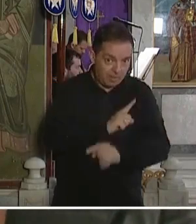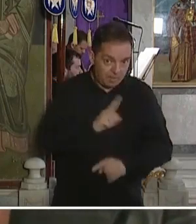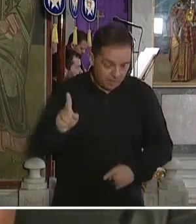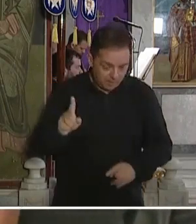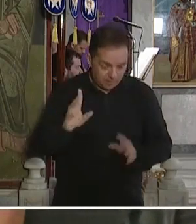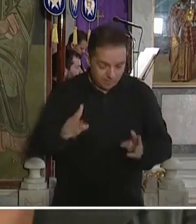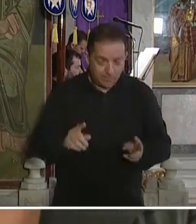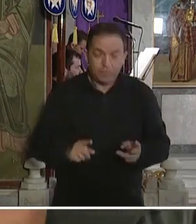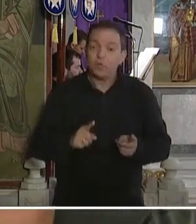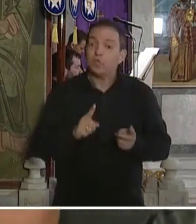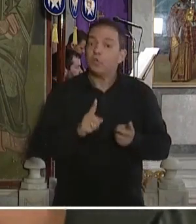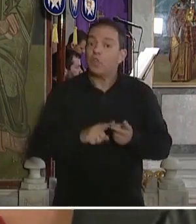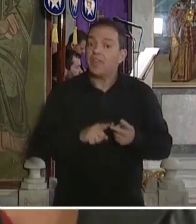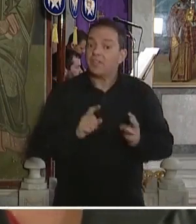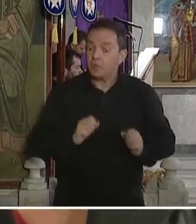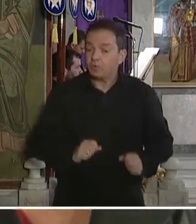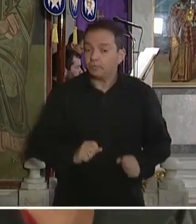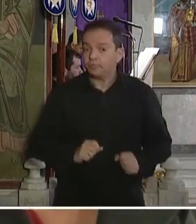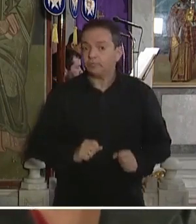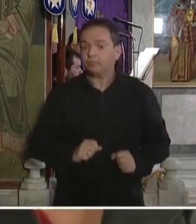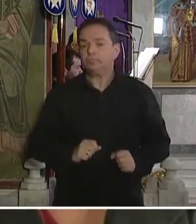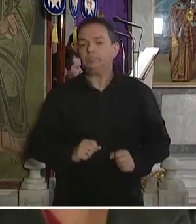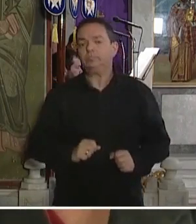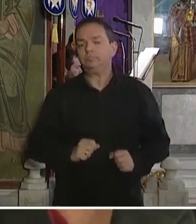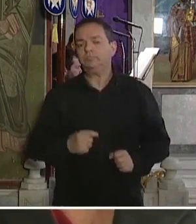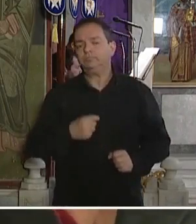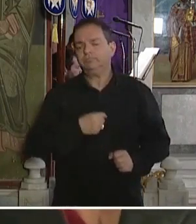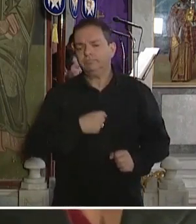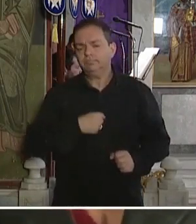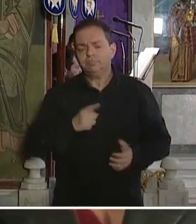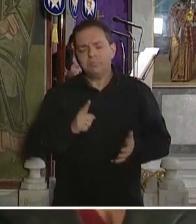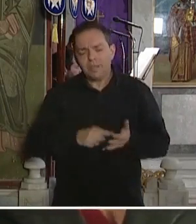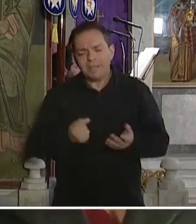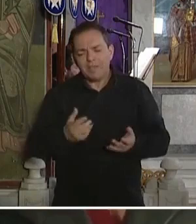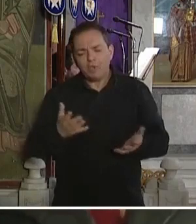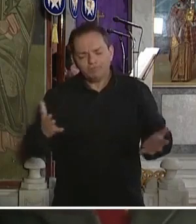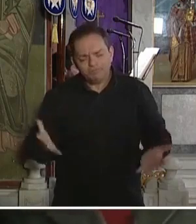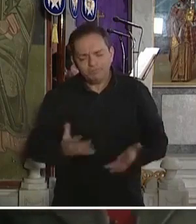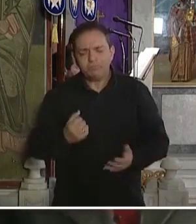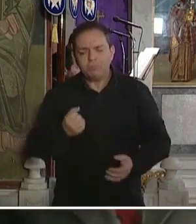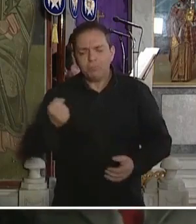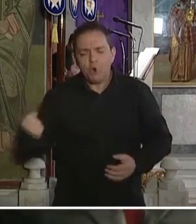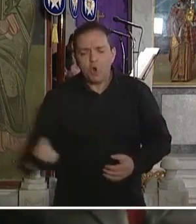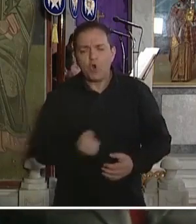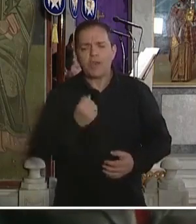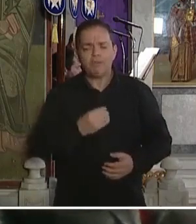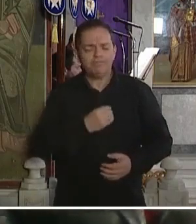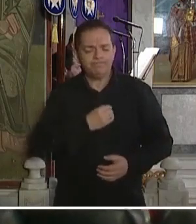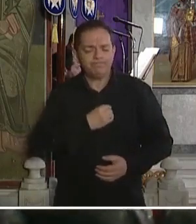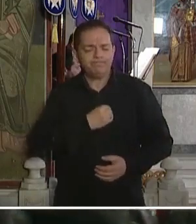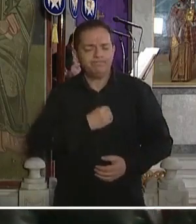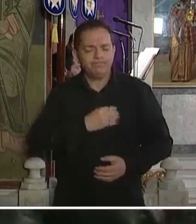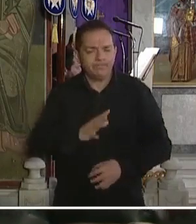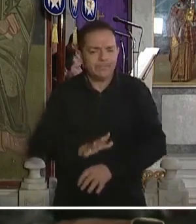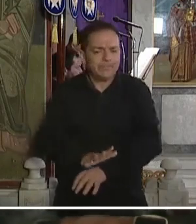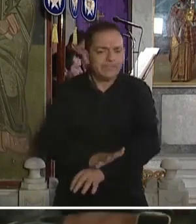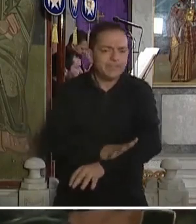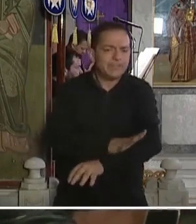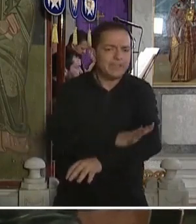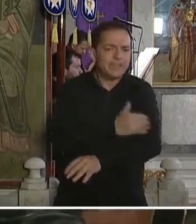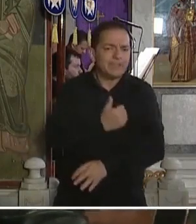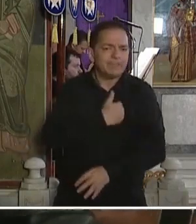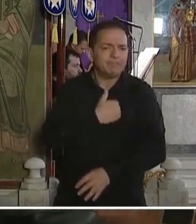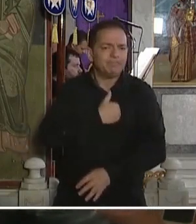δεύτερο είναι να μπορέσει να πονέσει, να του βγει και λίγη συμπόνια, λίγη συγκίνηση